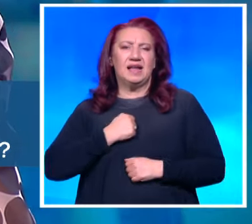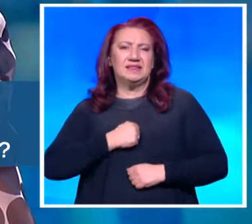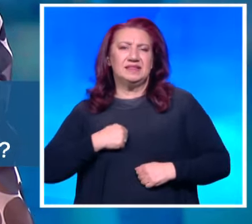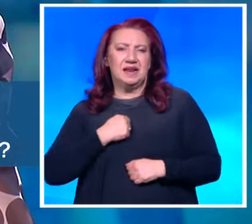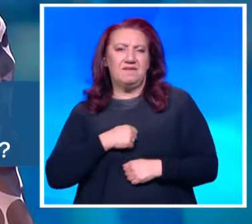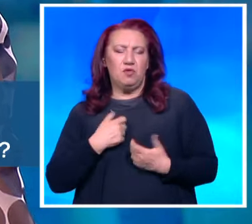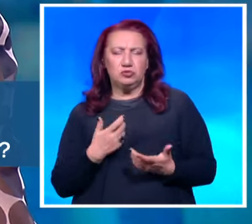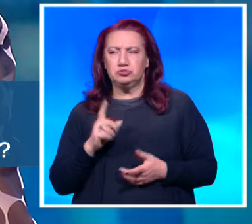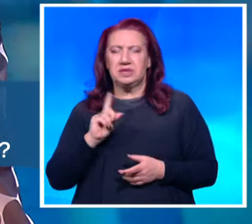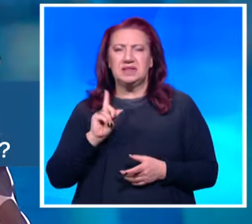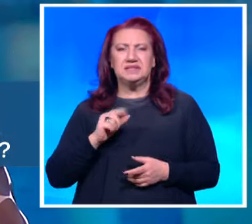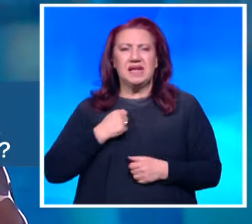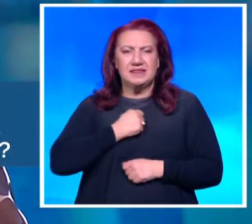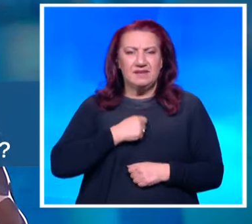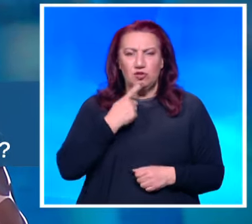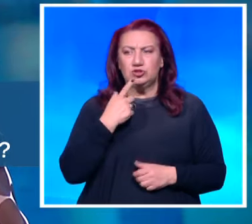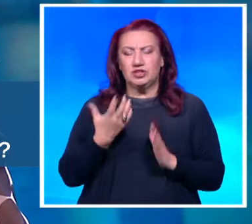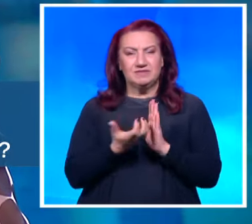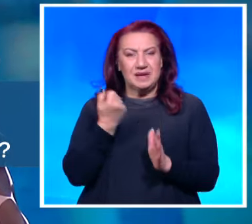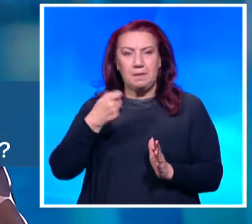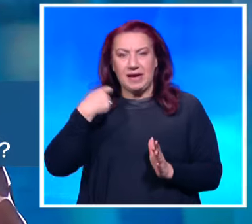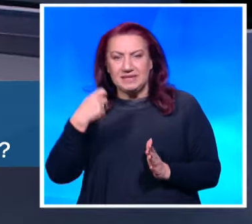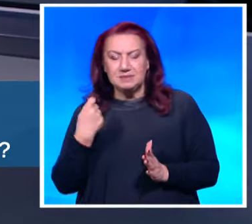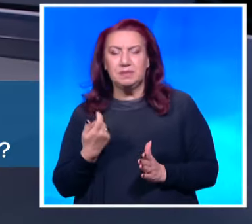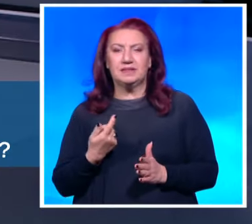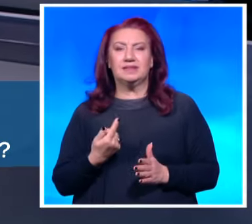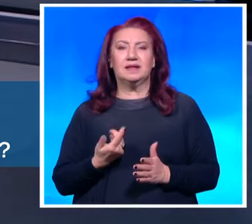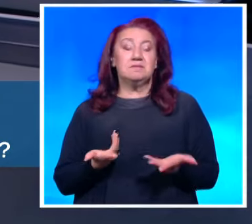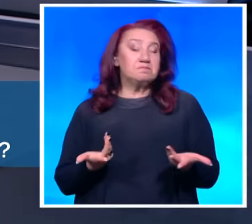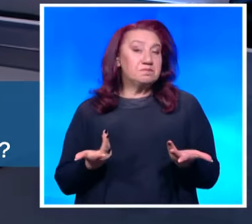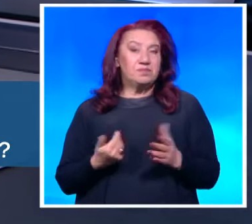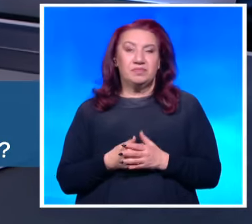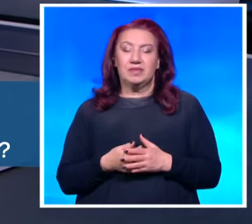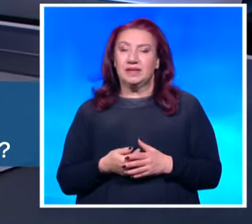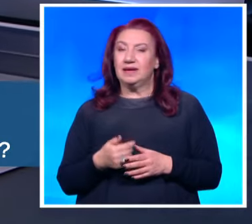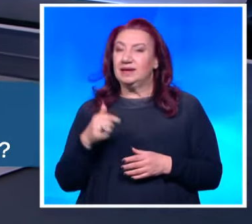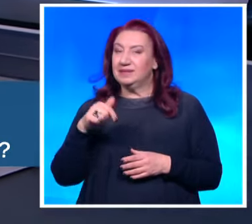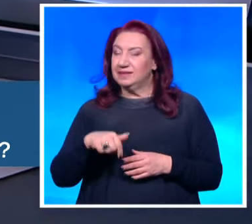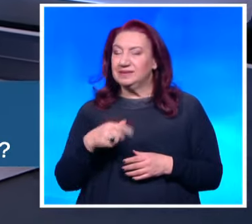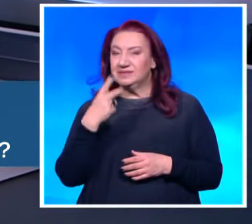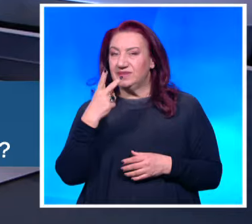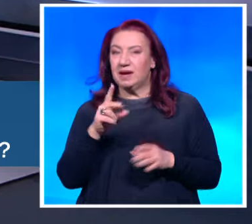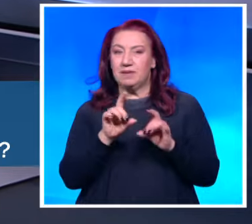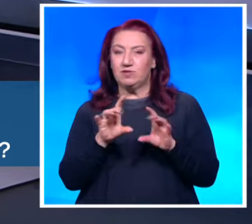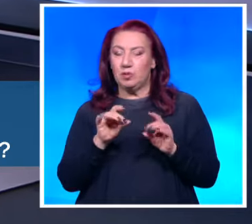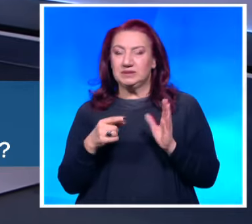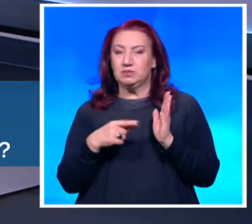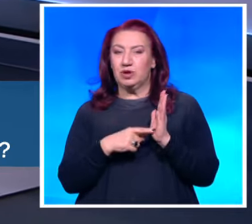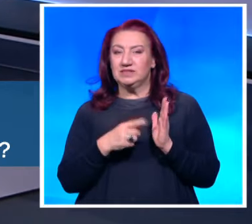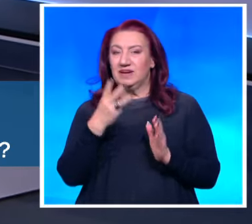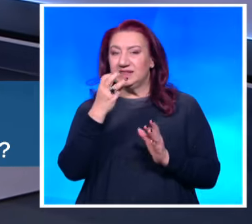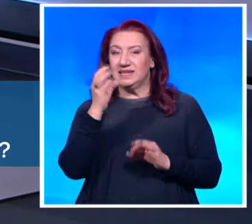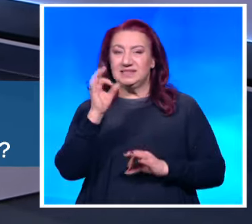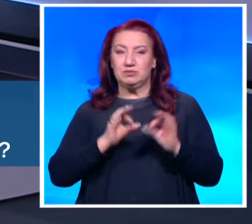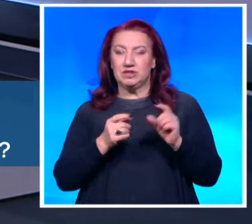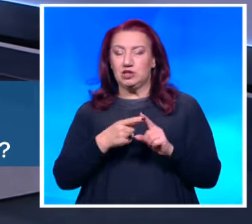и тестове. А понеже НСИ междувременно излезе с данни, които показват, че 30% от децата до